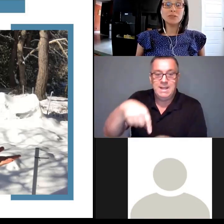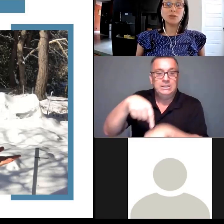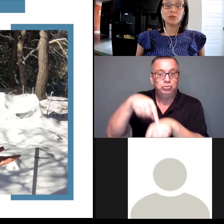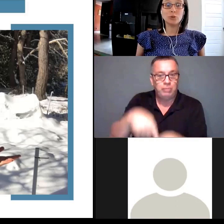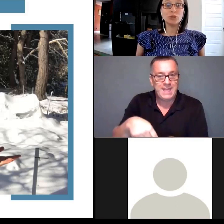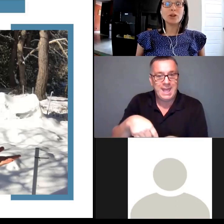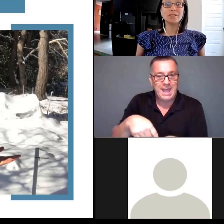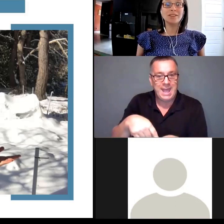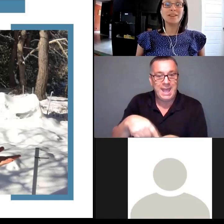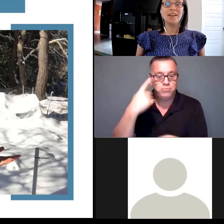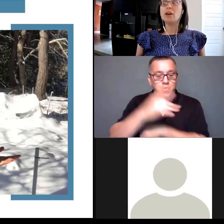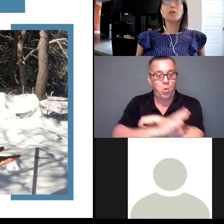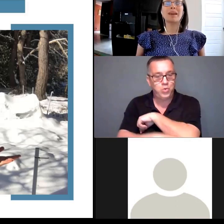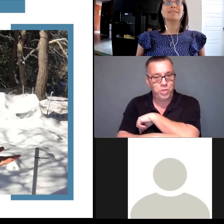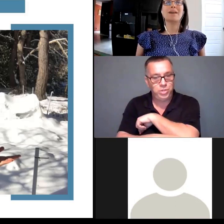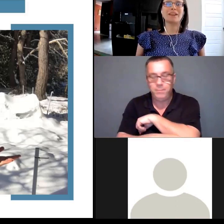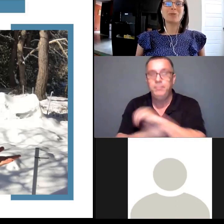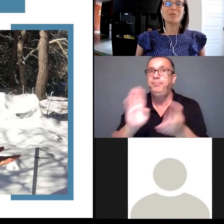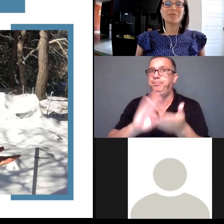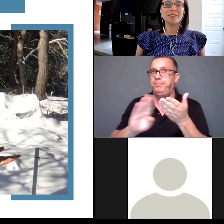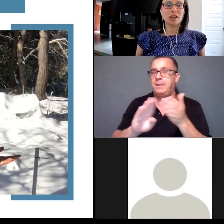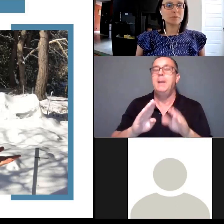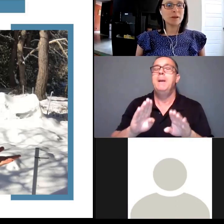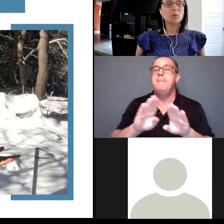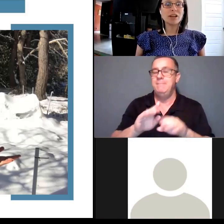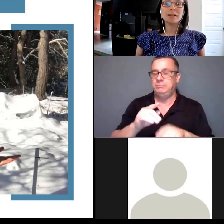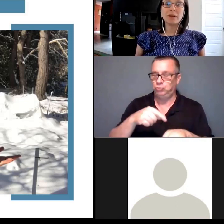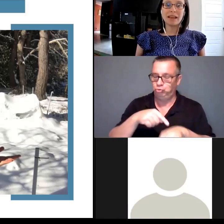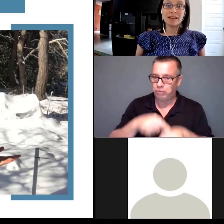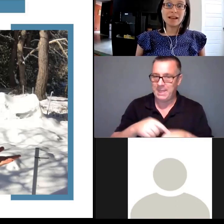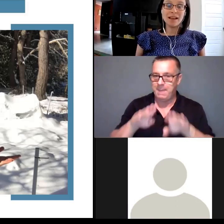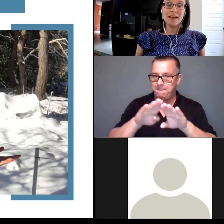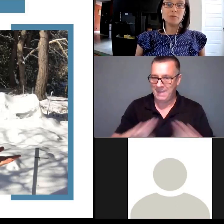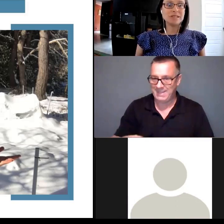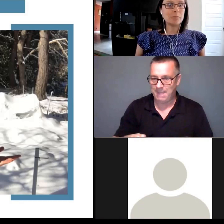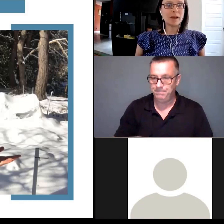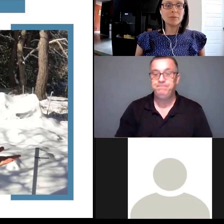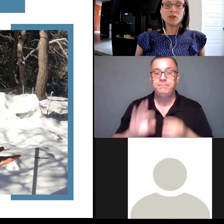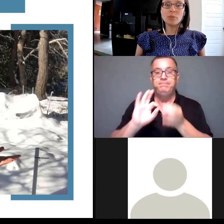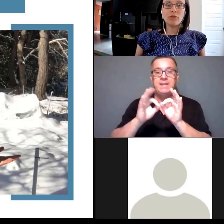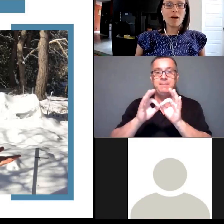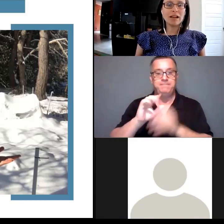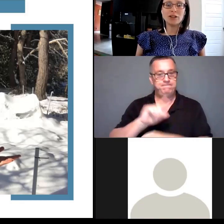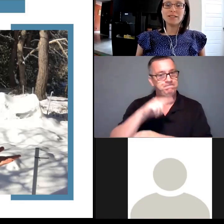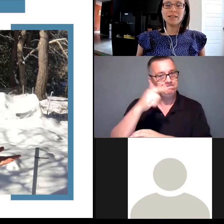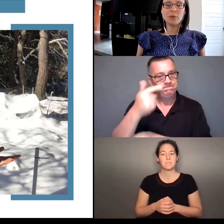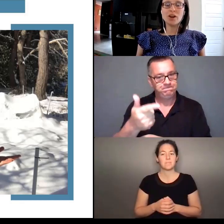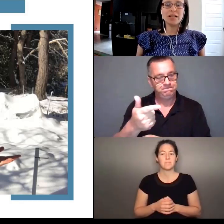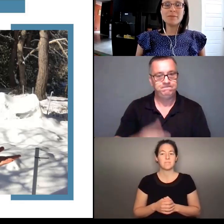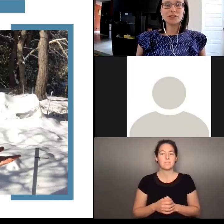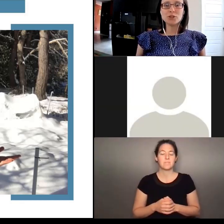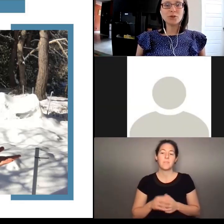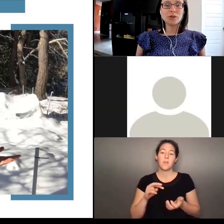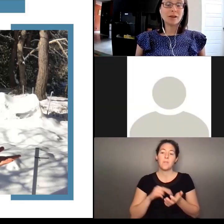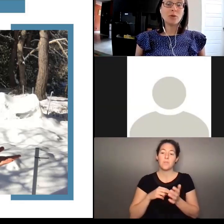jardin d'automne, de printemps, pardon. Je transplante mon jardin de printemps, puis ça me permet de pouvoir récolter des